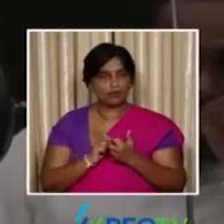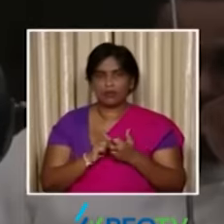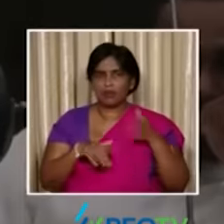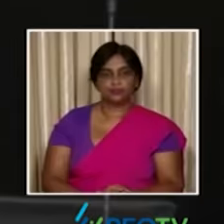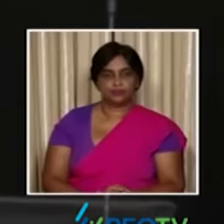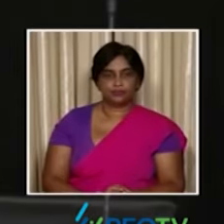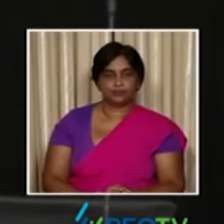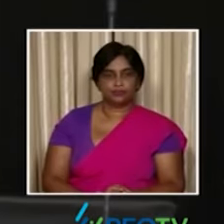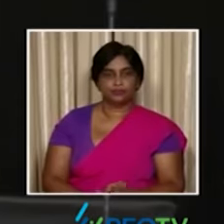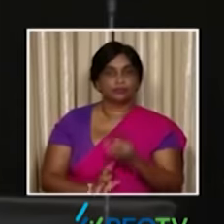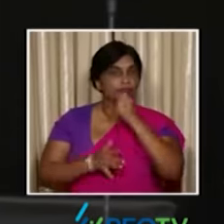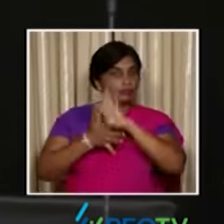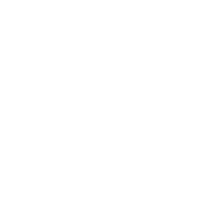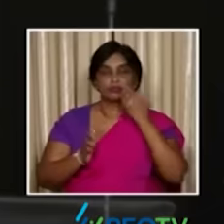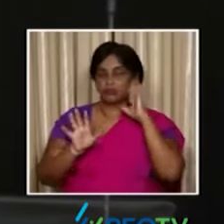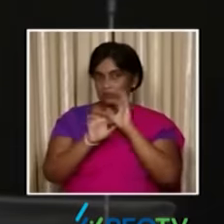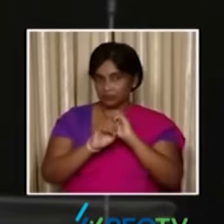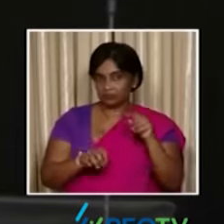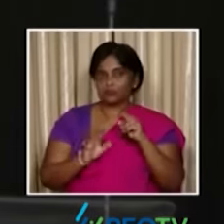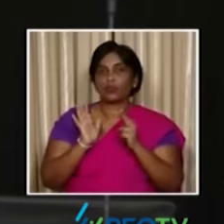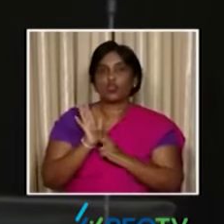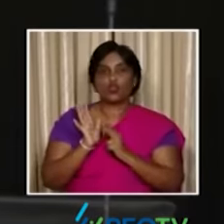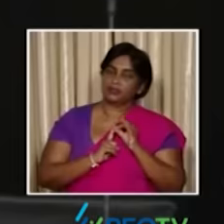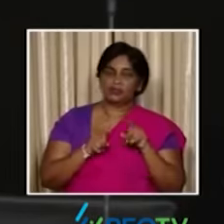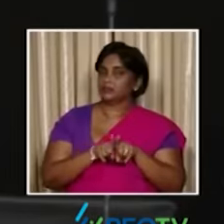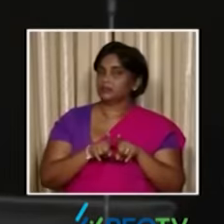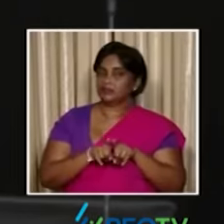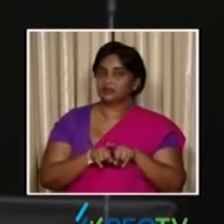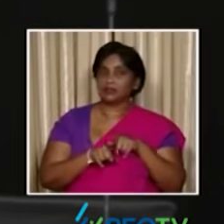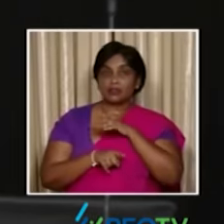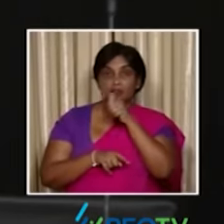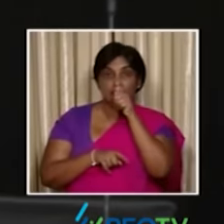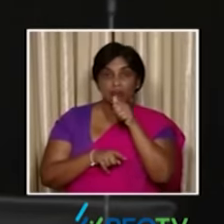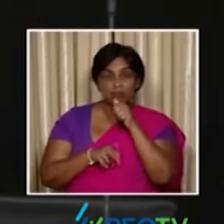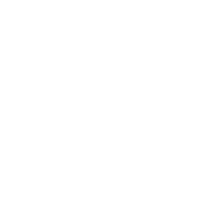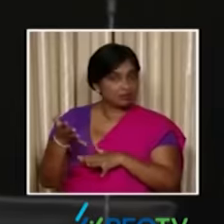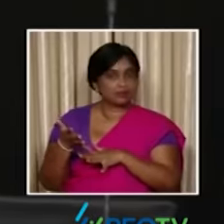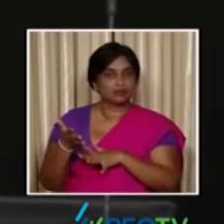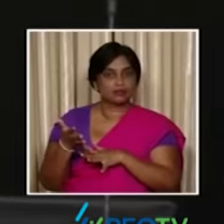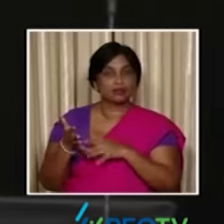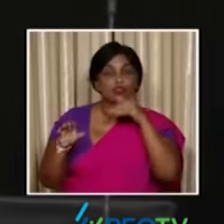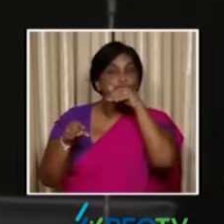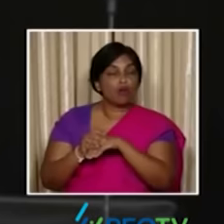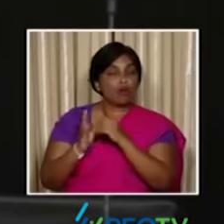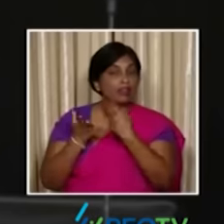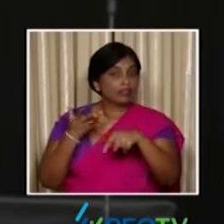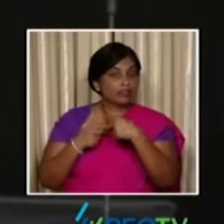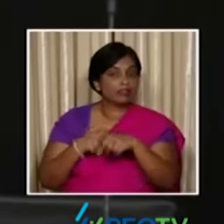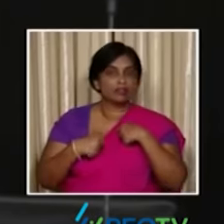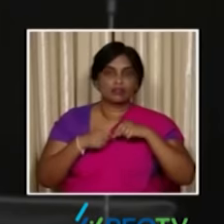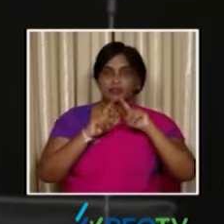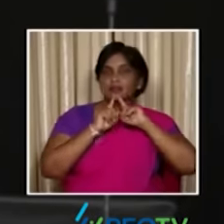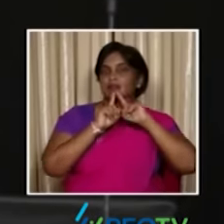මොකක්වත් තිබුණේ නැහැ. අයවැය ඉදිරිපත් කරනවා නොවැම්බර් මාසේ 13 වෙනිදා. ඒ රහසිගත ලියවිල්ල තුල තියෙන දේවල් මේ